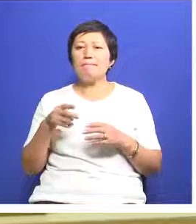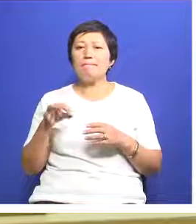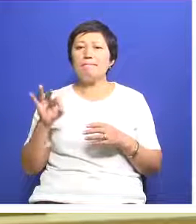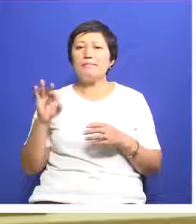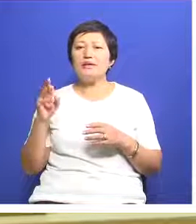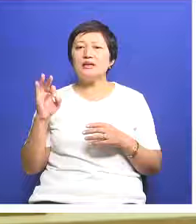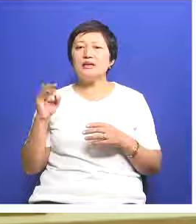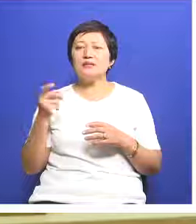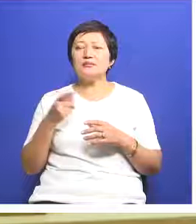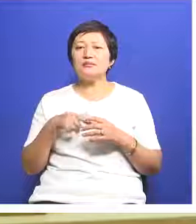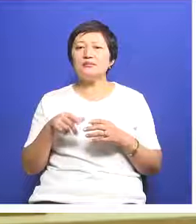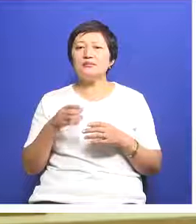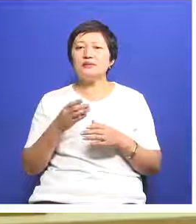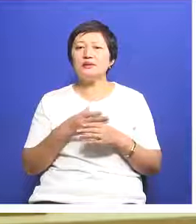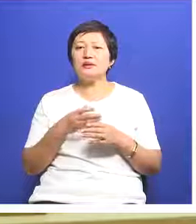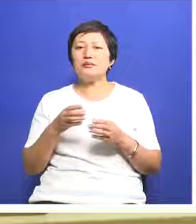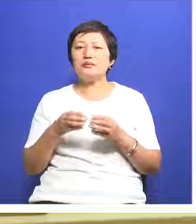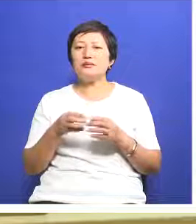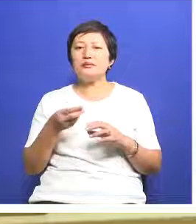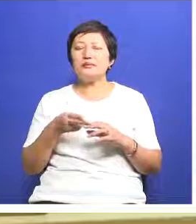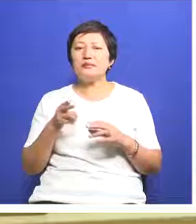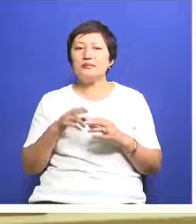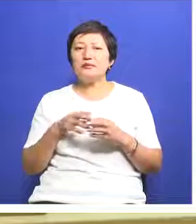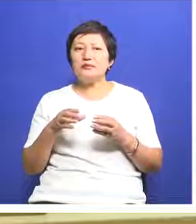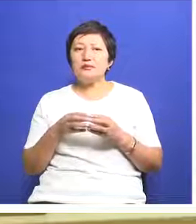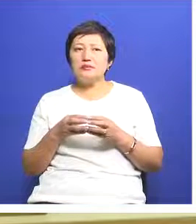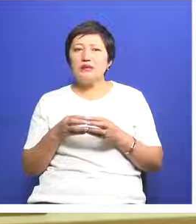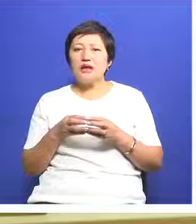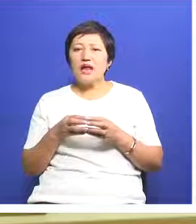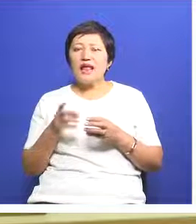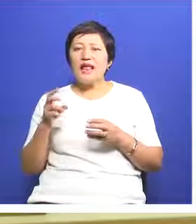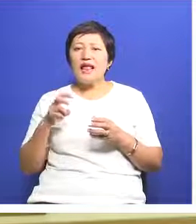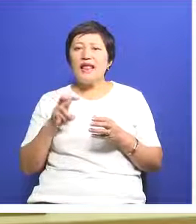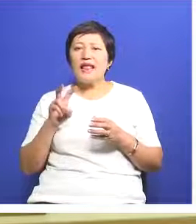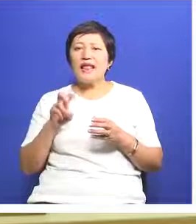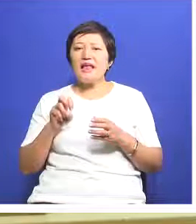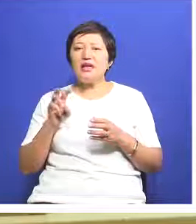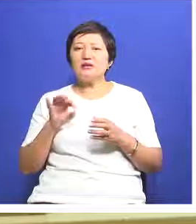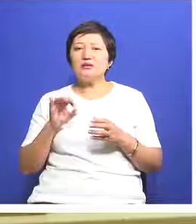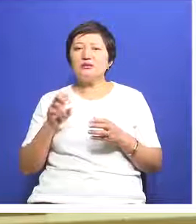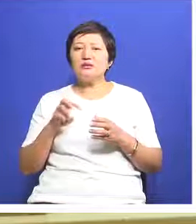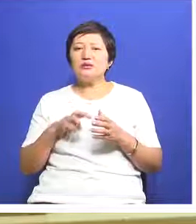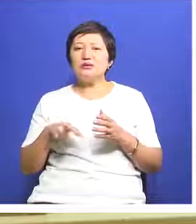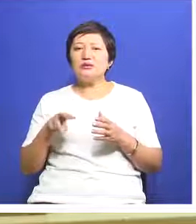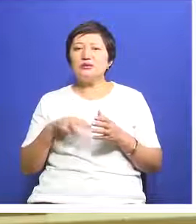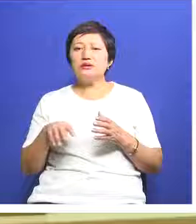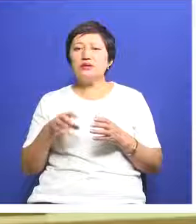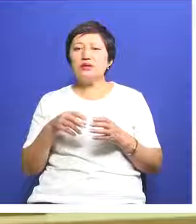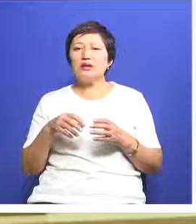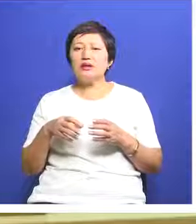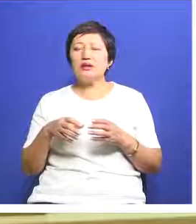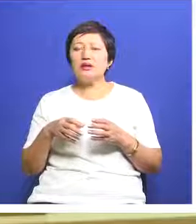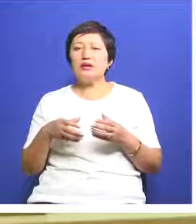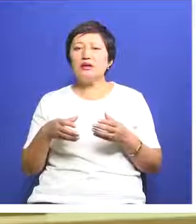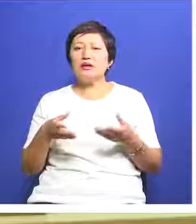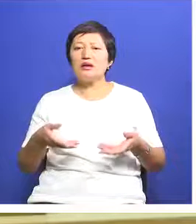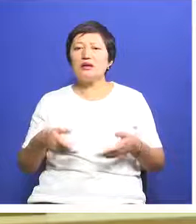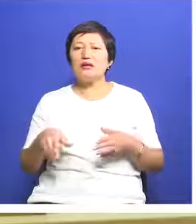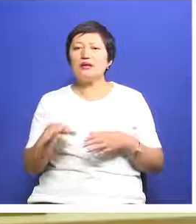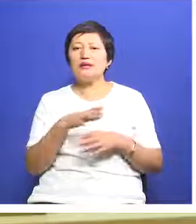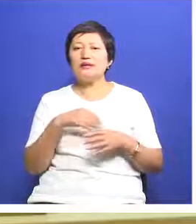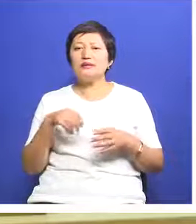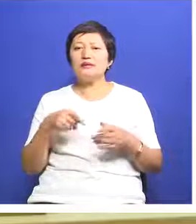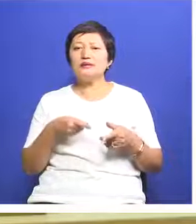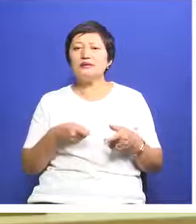белгілеп берген бағада қазір 203 теңгеден халыққа таратып жатырмыз.